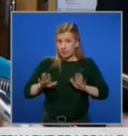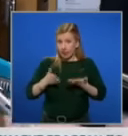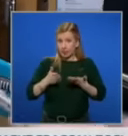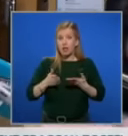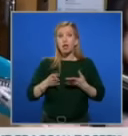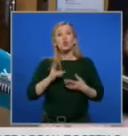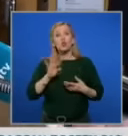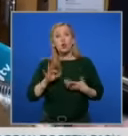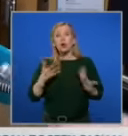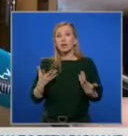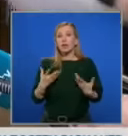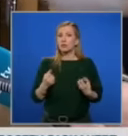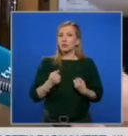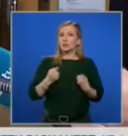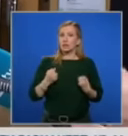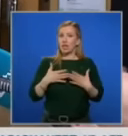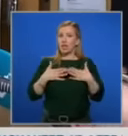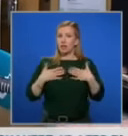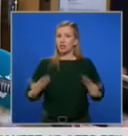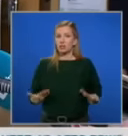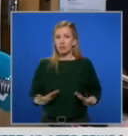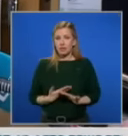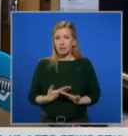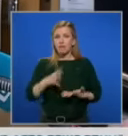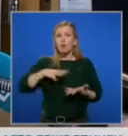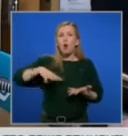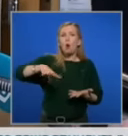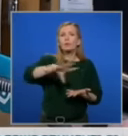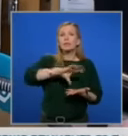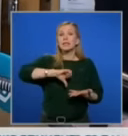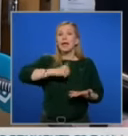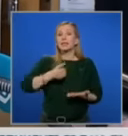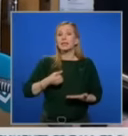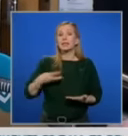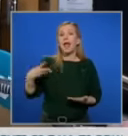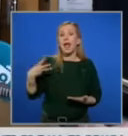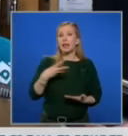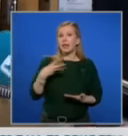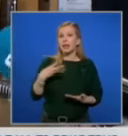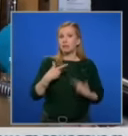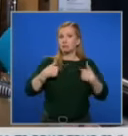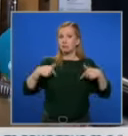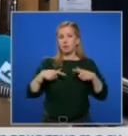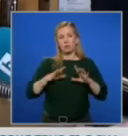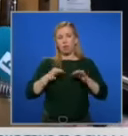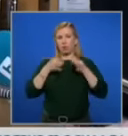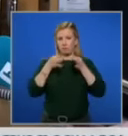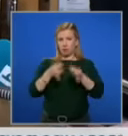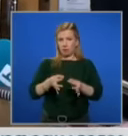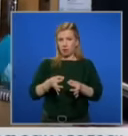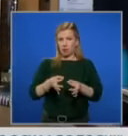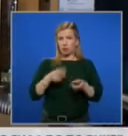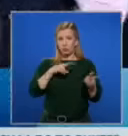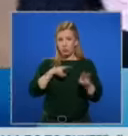там, където са застрашени пряко нашите интереси в областта, особено на ядрената енергетика, ние сме много внимателни и